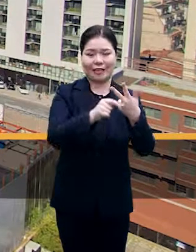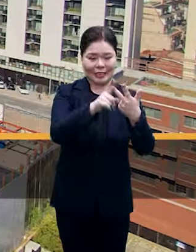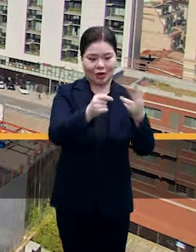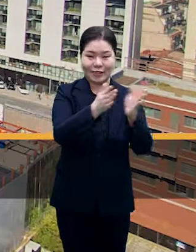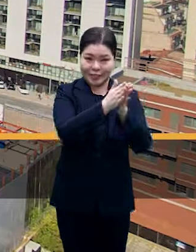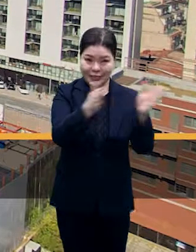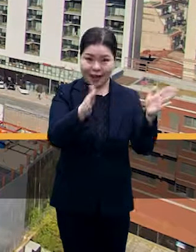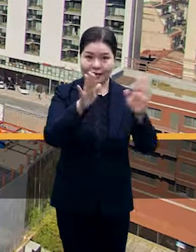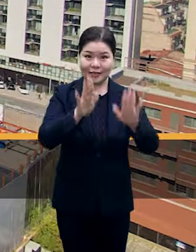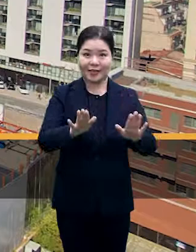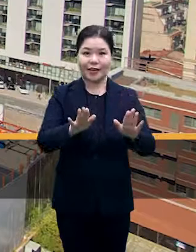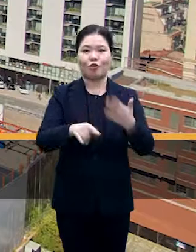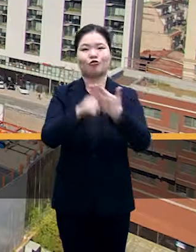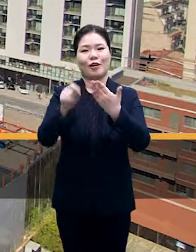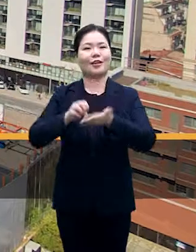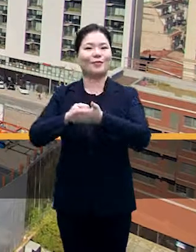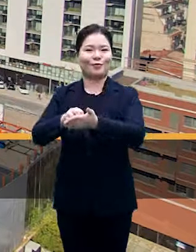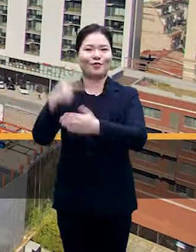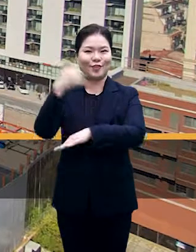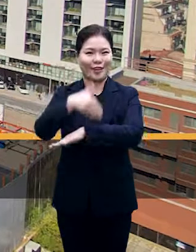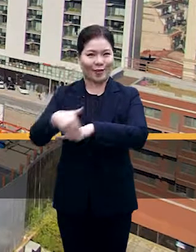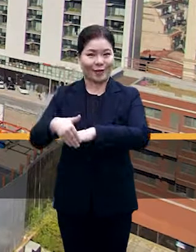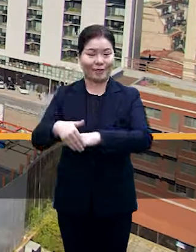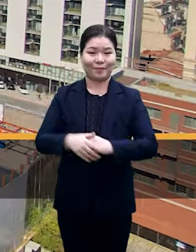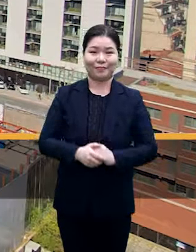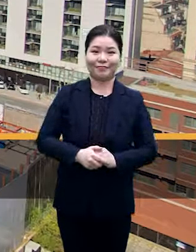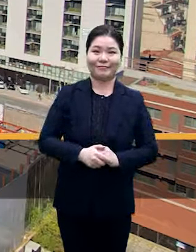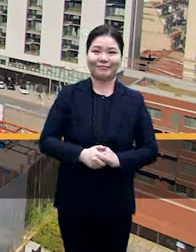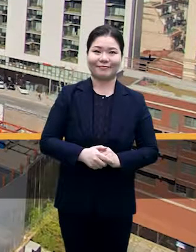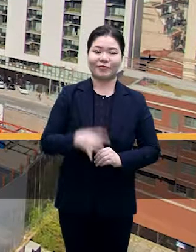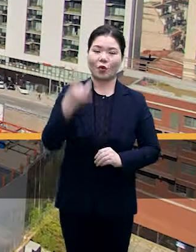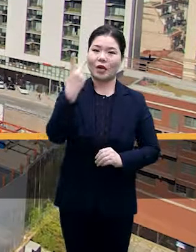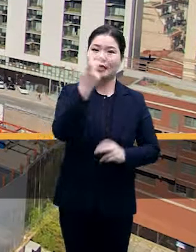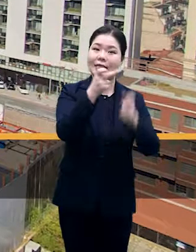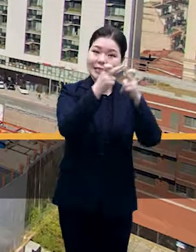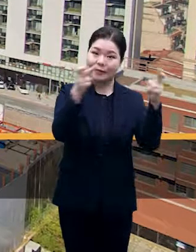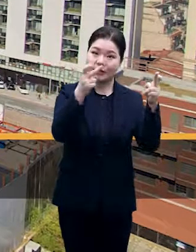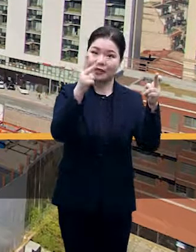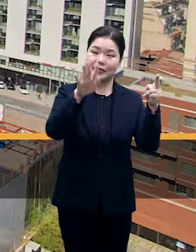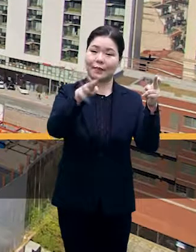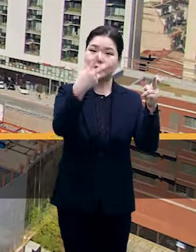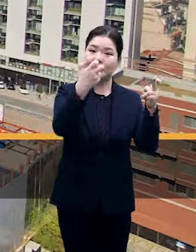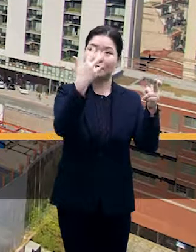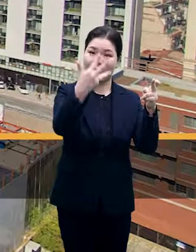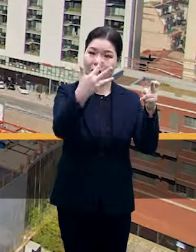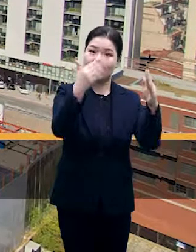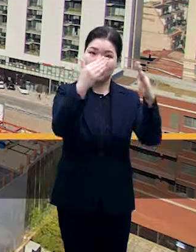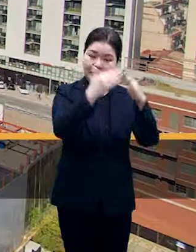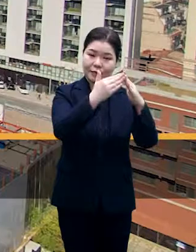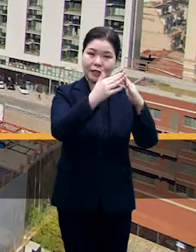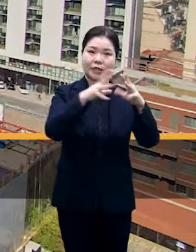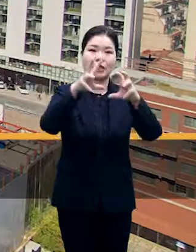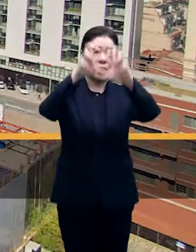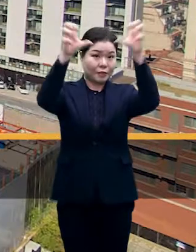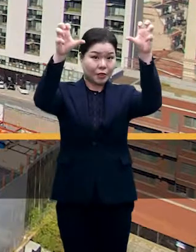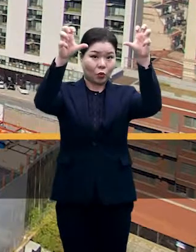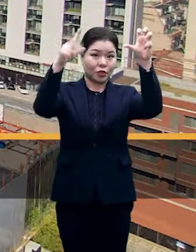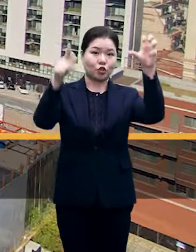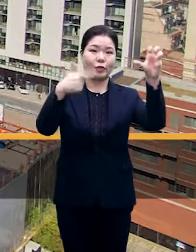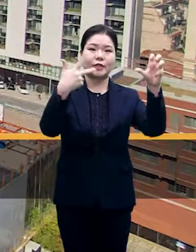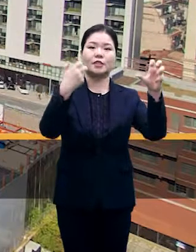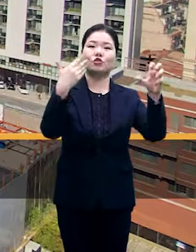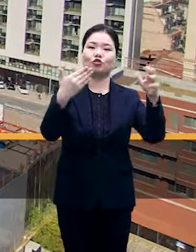7월 착공해 올해 9월 입주 예정입니다. 기존 12층 478세대를